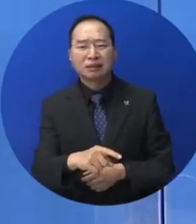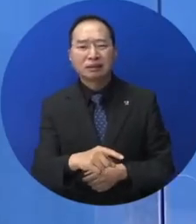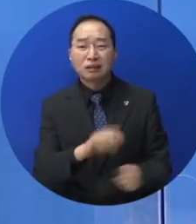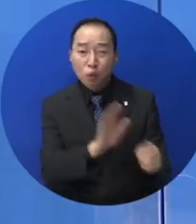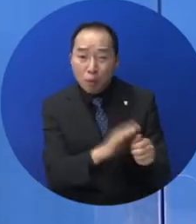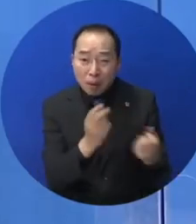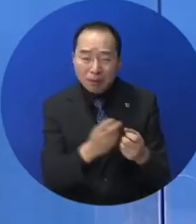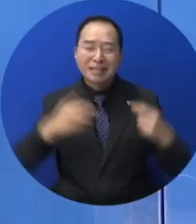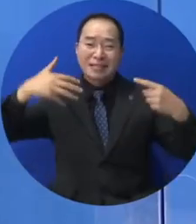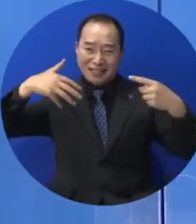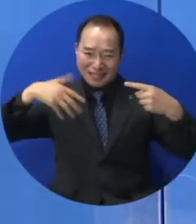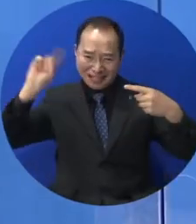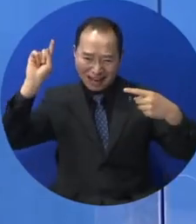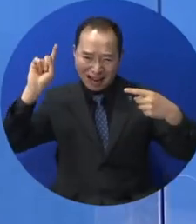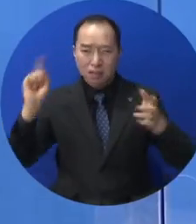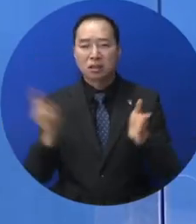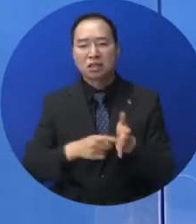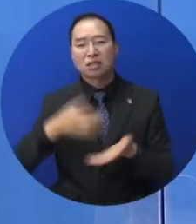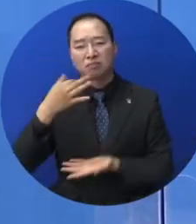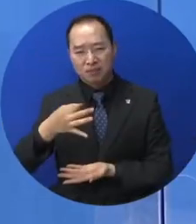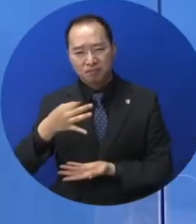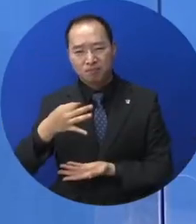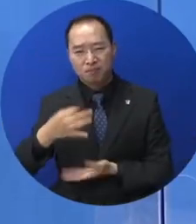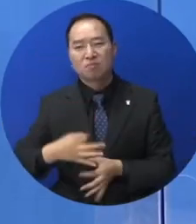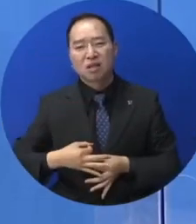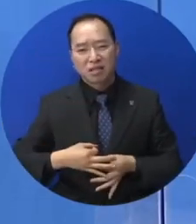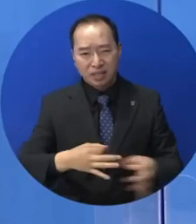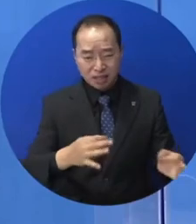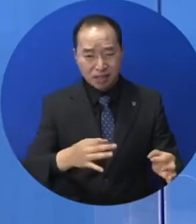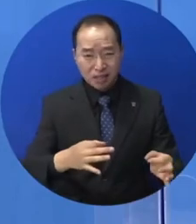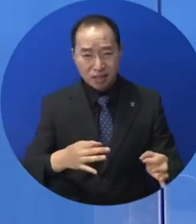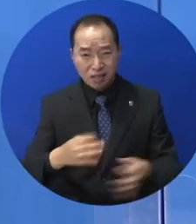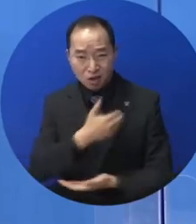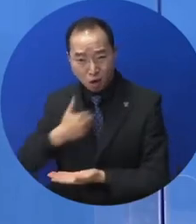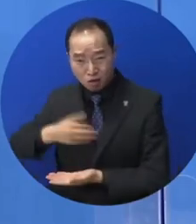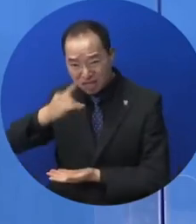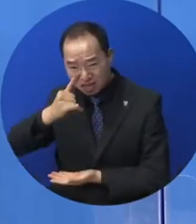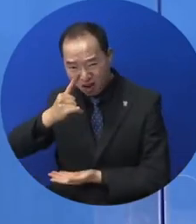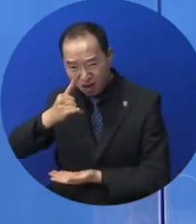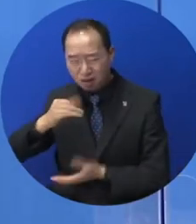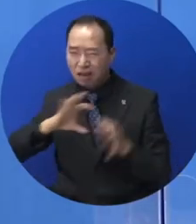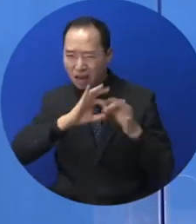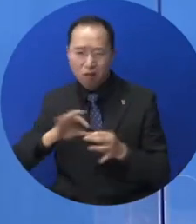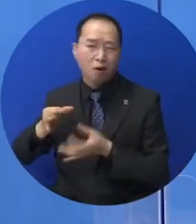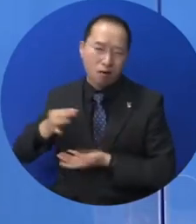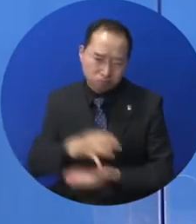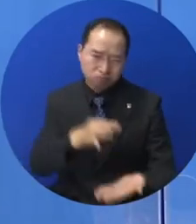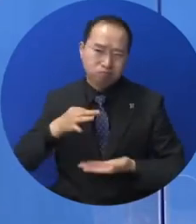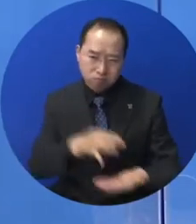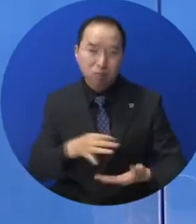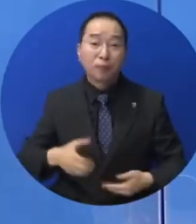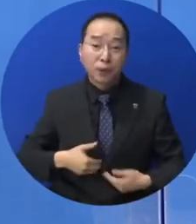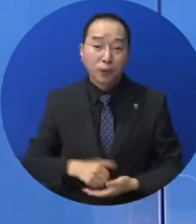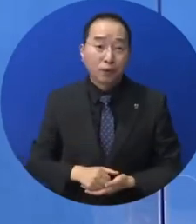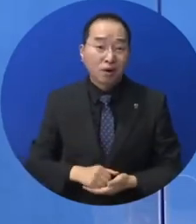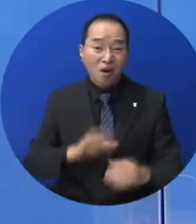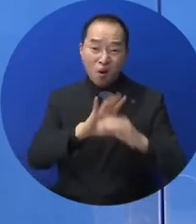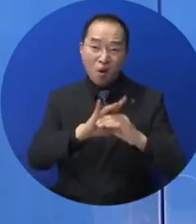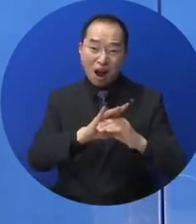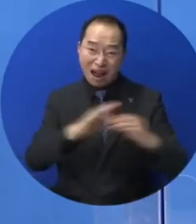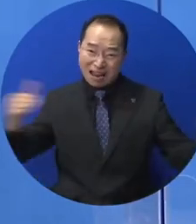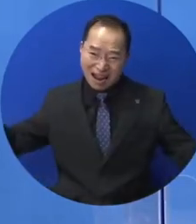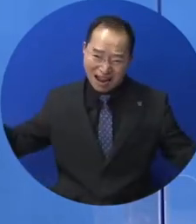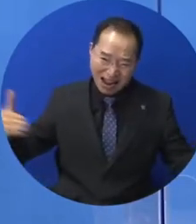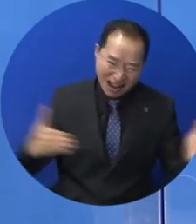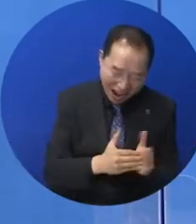긴급재난지원금을 저는 형편이 허락하는 한 계속해서 지급을 해줘야 된다고 생각합니다. 코로나 위기가 완전히